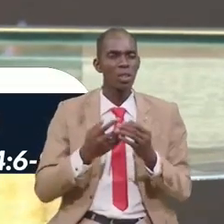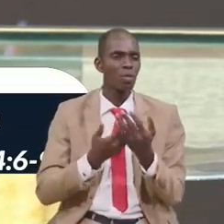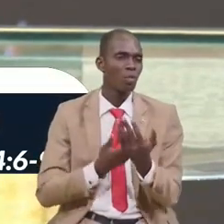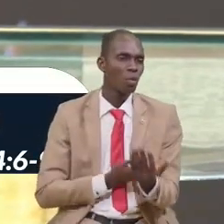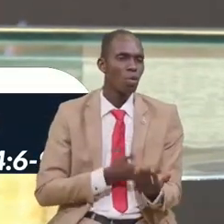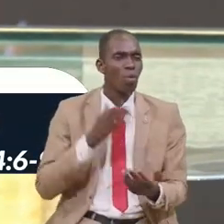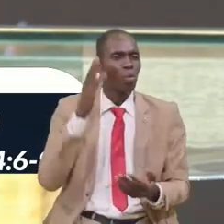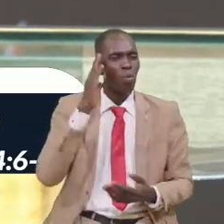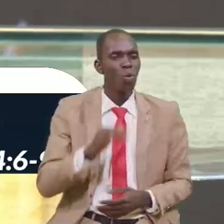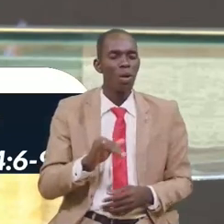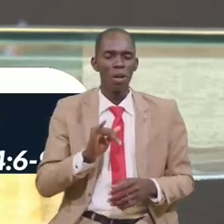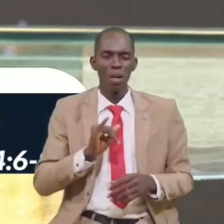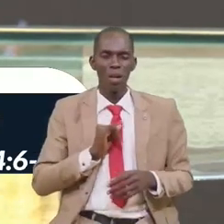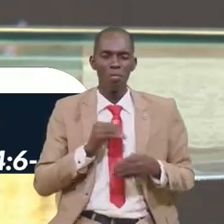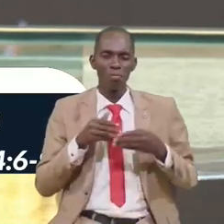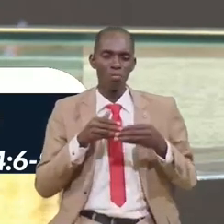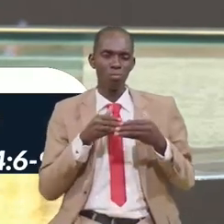toi et